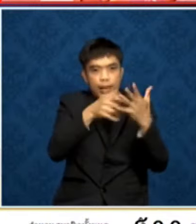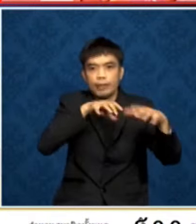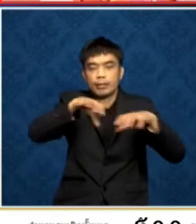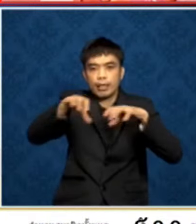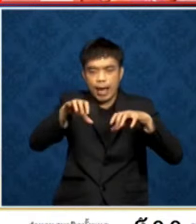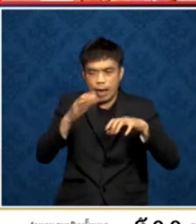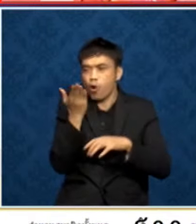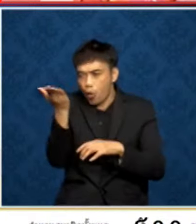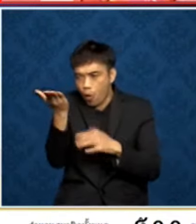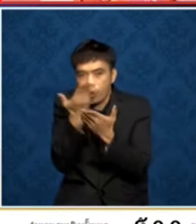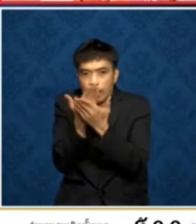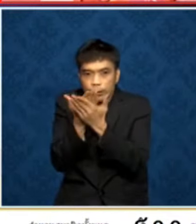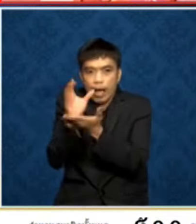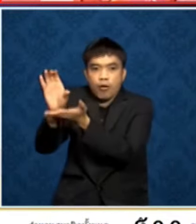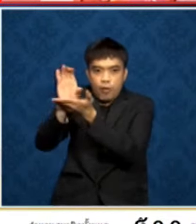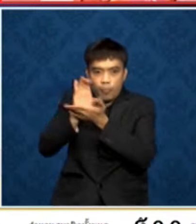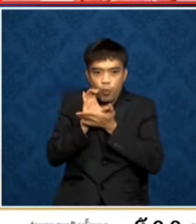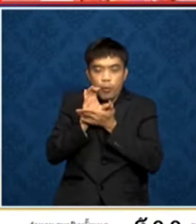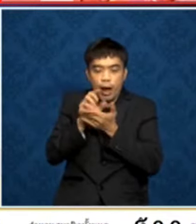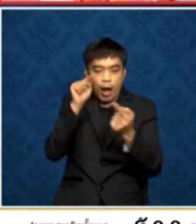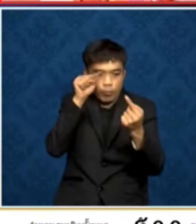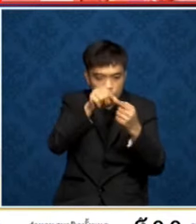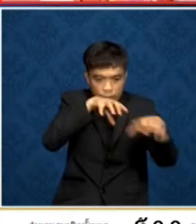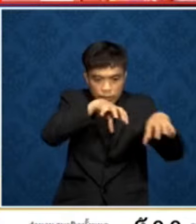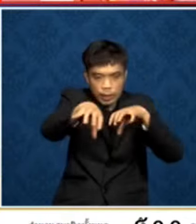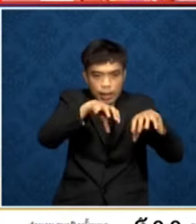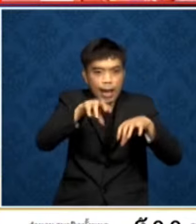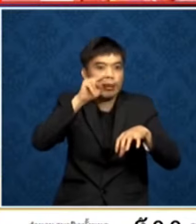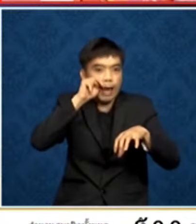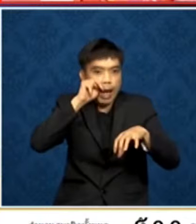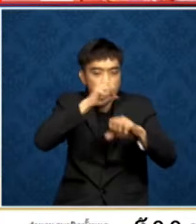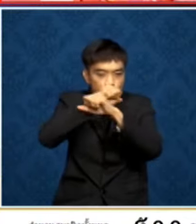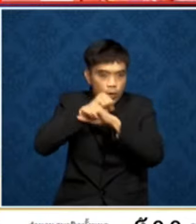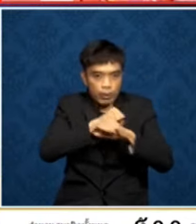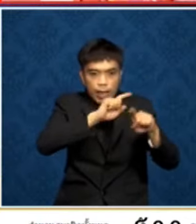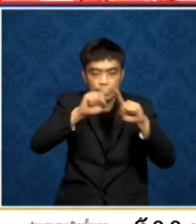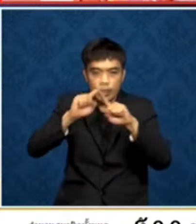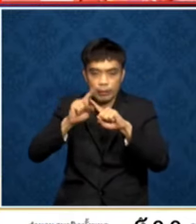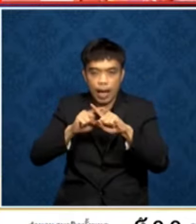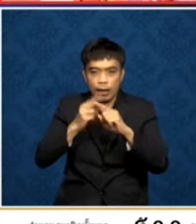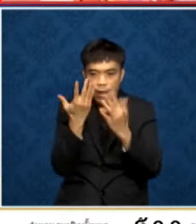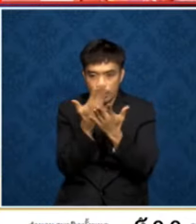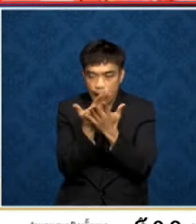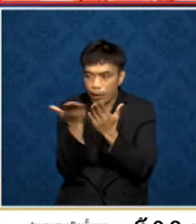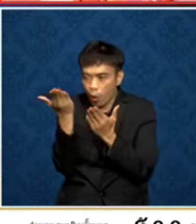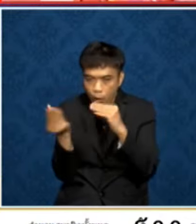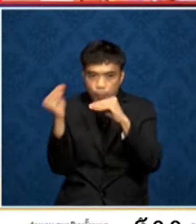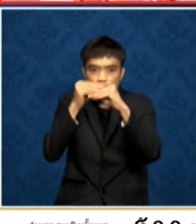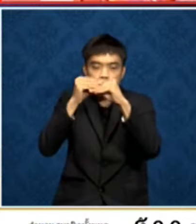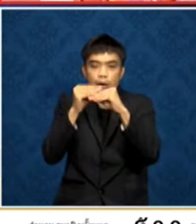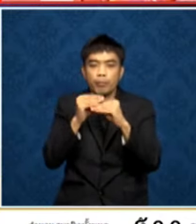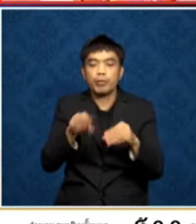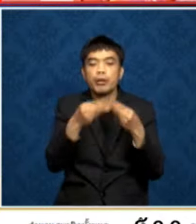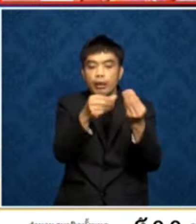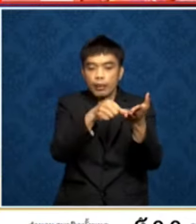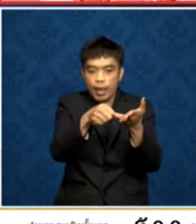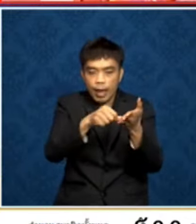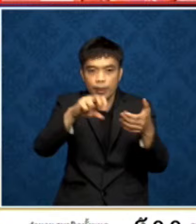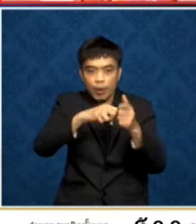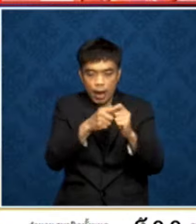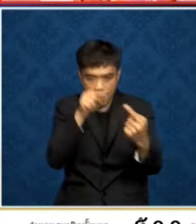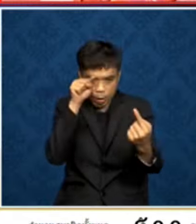สรรงบประมาณส่วนที่เกี่ยวข้องกับการบริหารจัดการน้ำเพิ่มขึ้นเพื่อให้ตอบสนองต่อการแก้ไขปัญหาอย่างตรงจุดและ